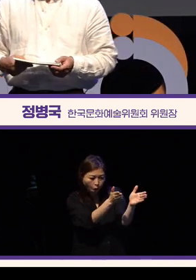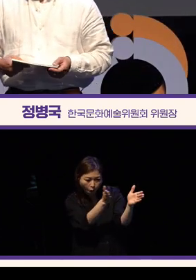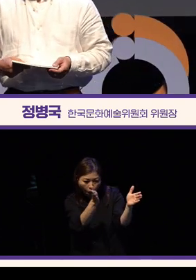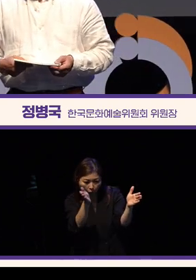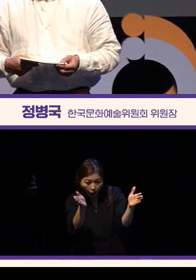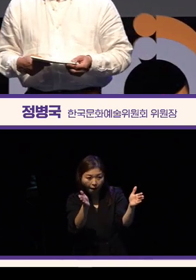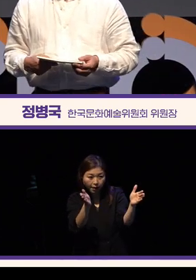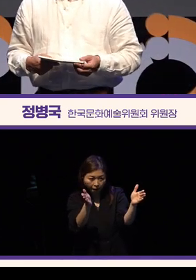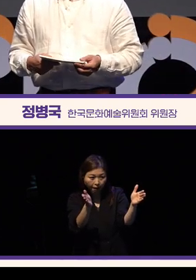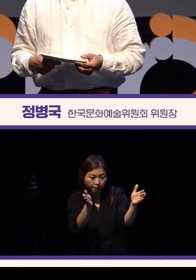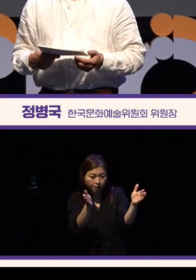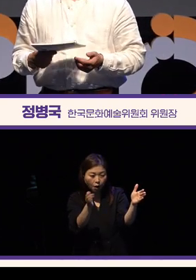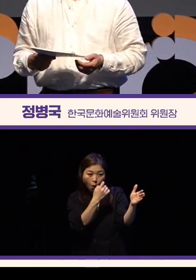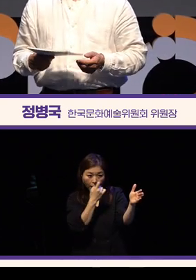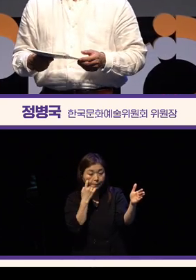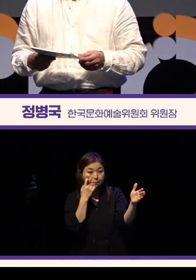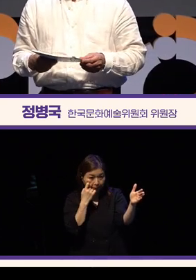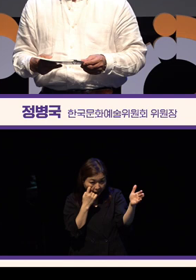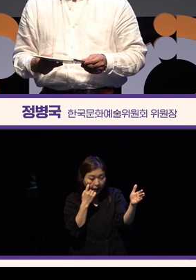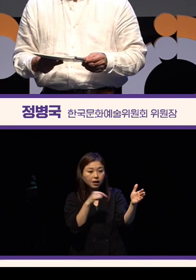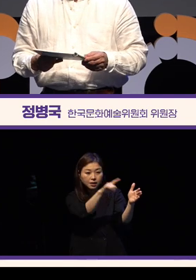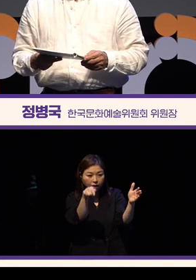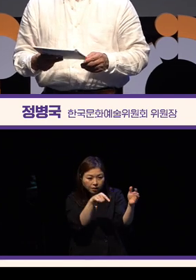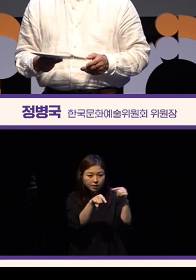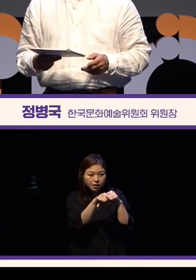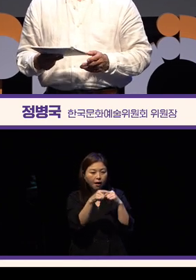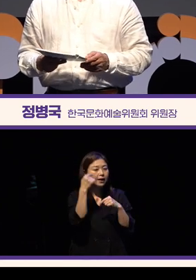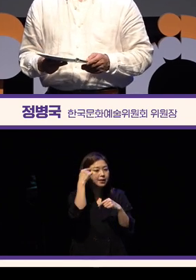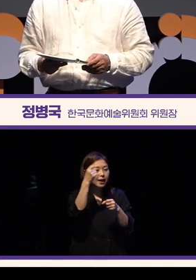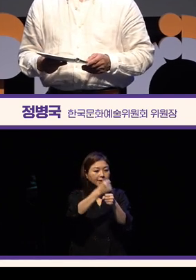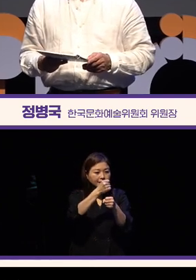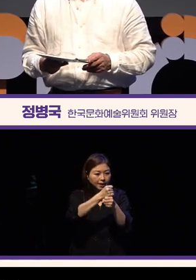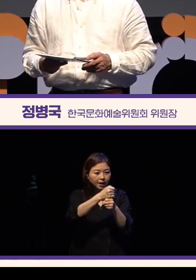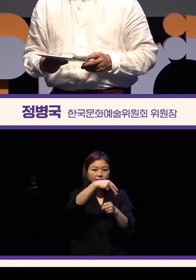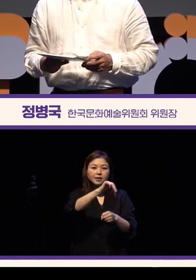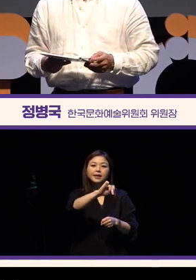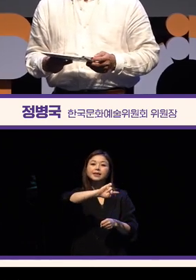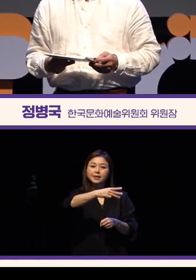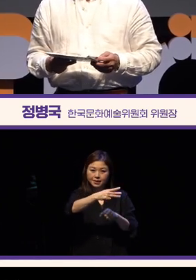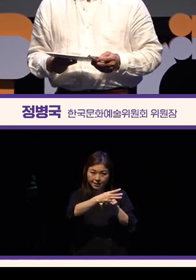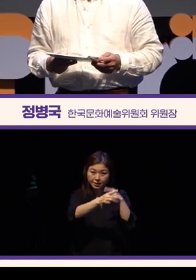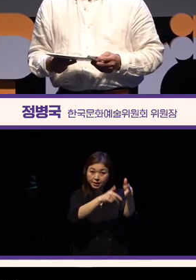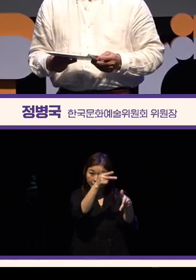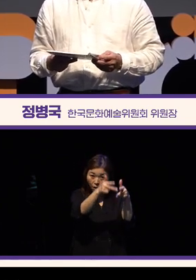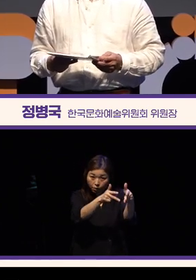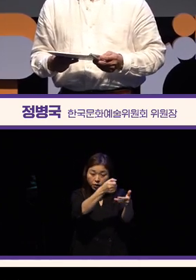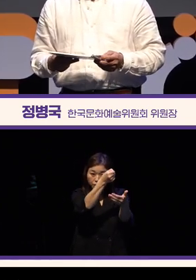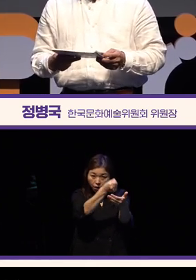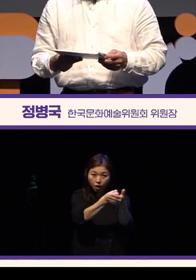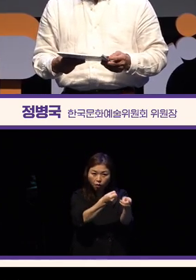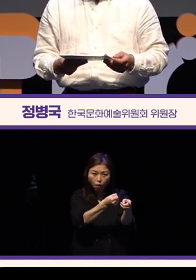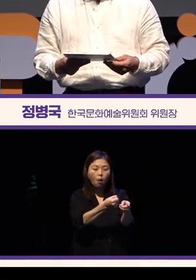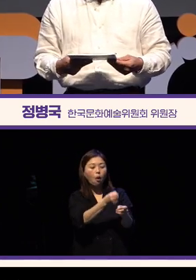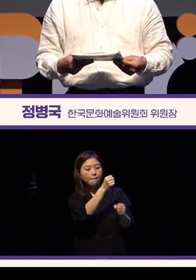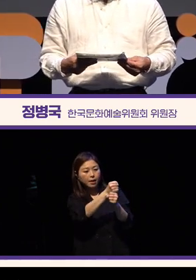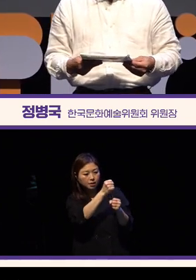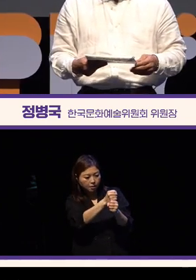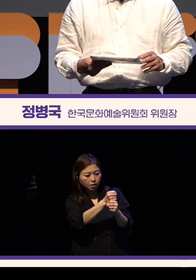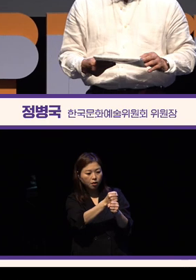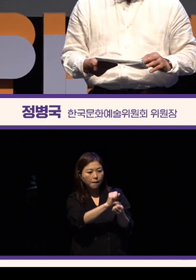하고 창작 산실 사업으로 프로젝트의 제작과 발표를 지원하도록